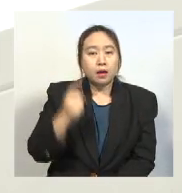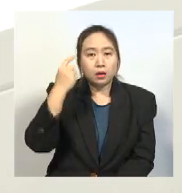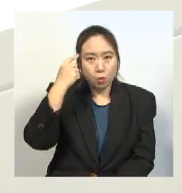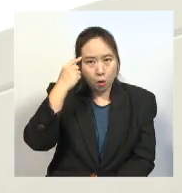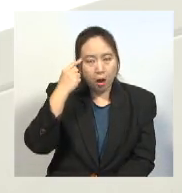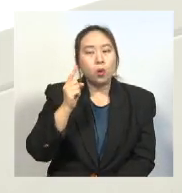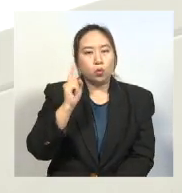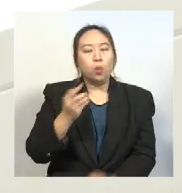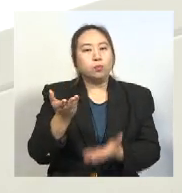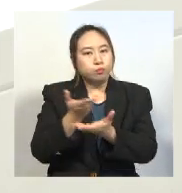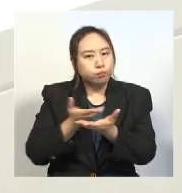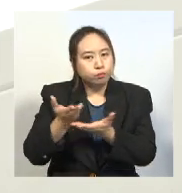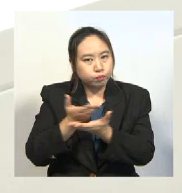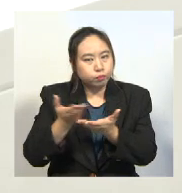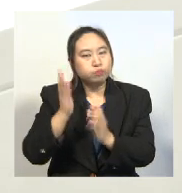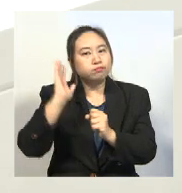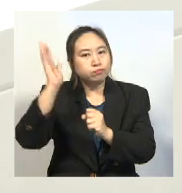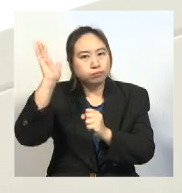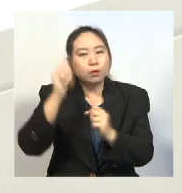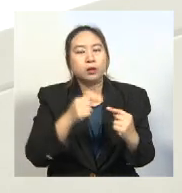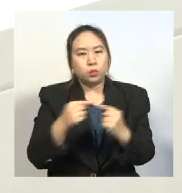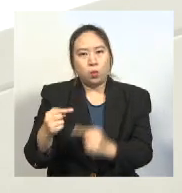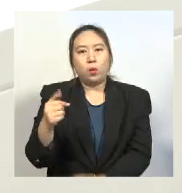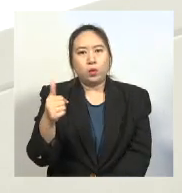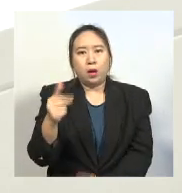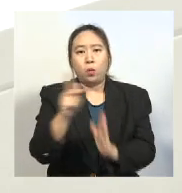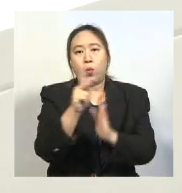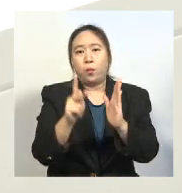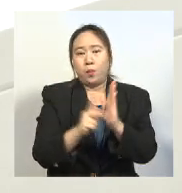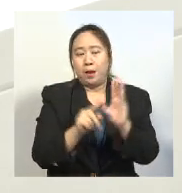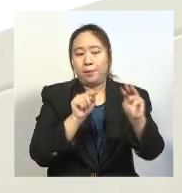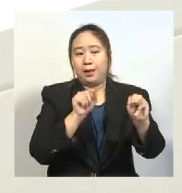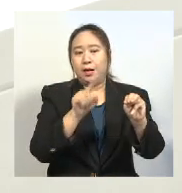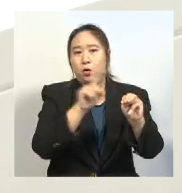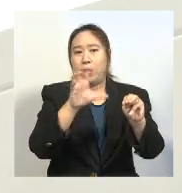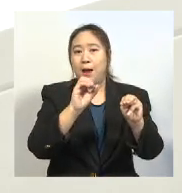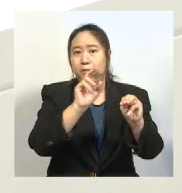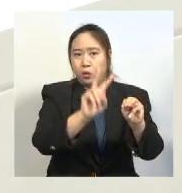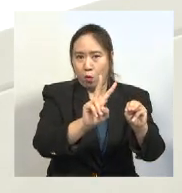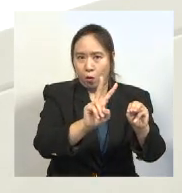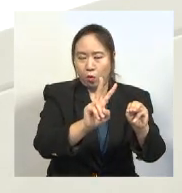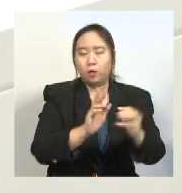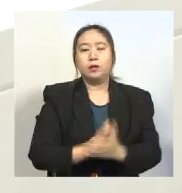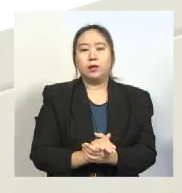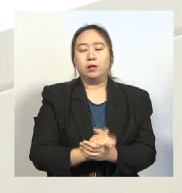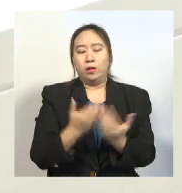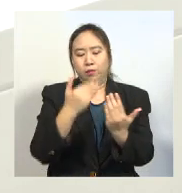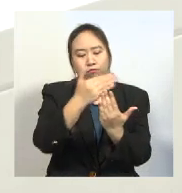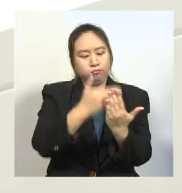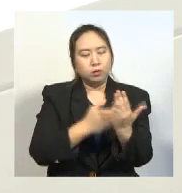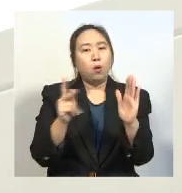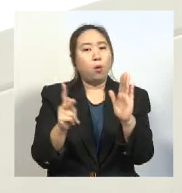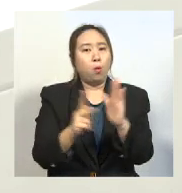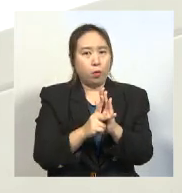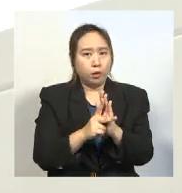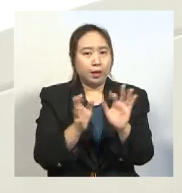การพิจารณาต่อไปภายใต้กฎหมายมาตรา152และข้อบังคับที่กำหนดไว้โดยเฉพาะ